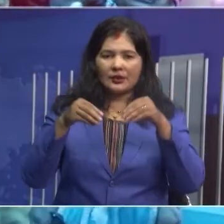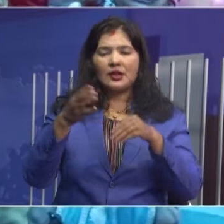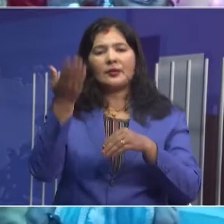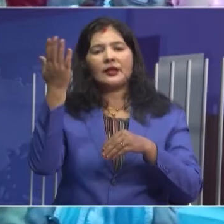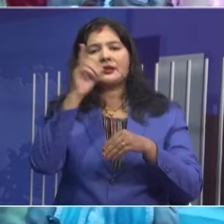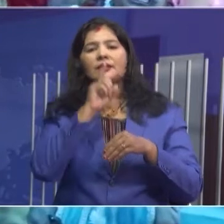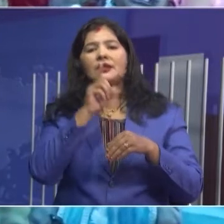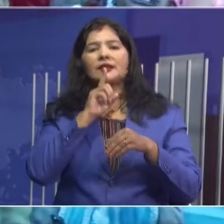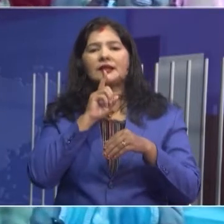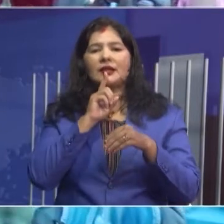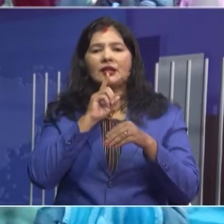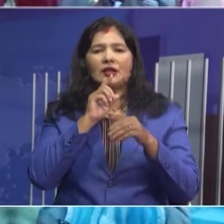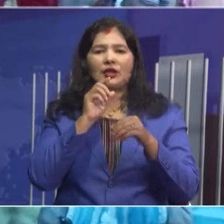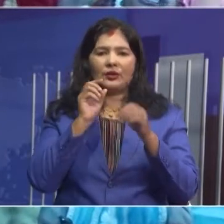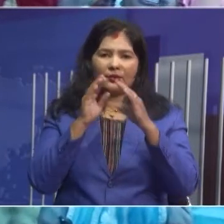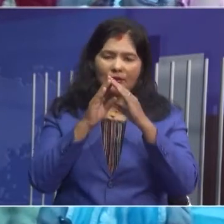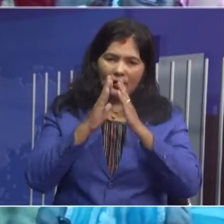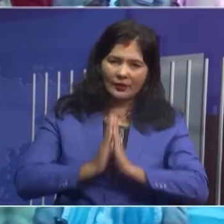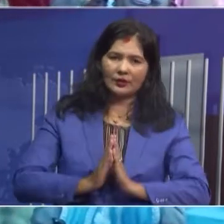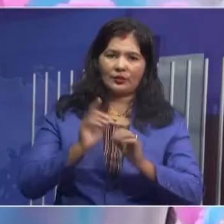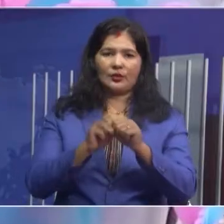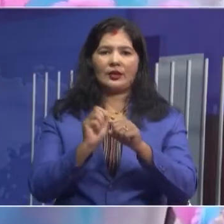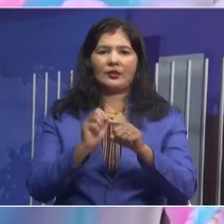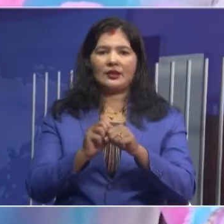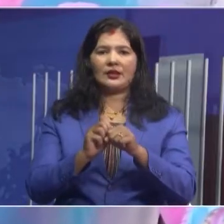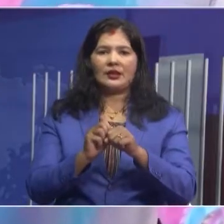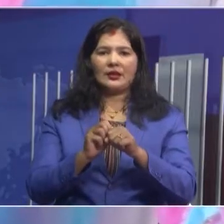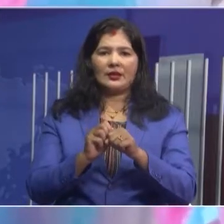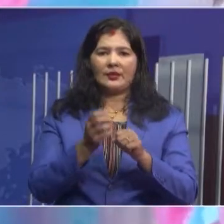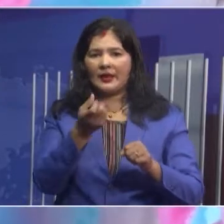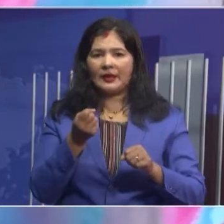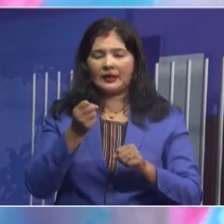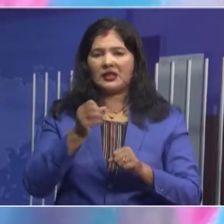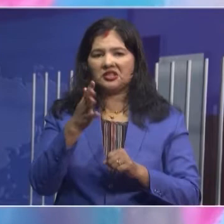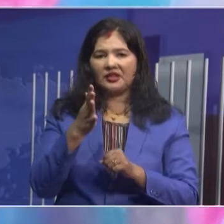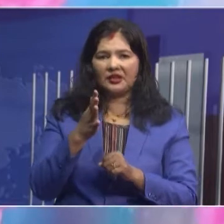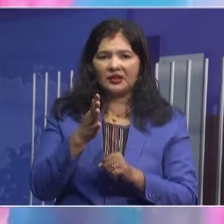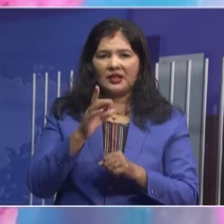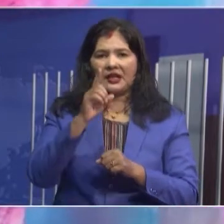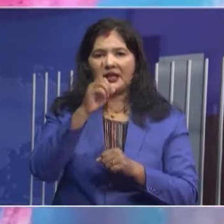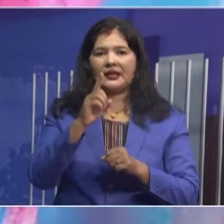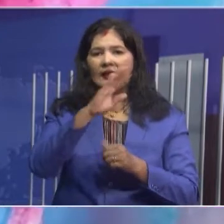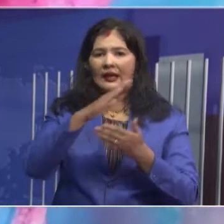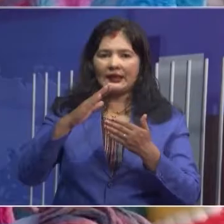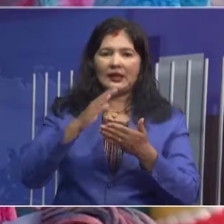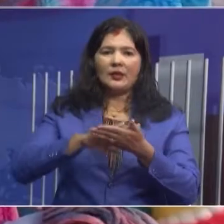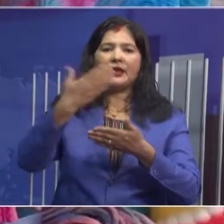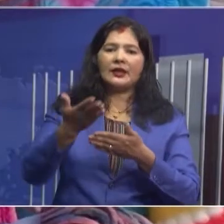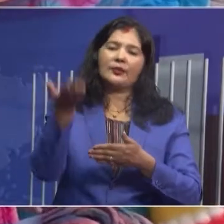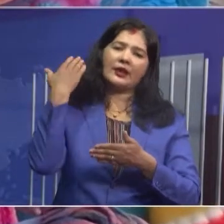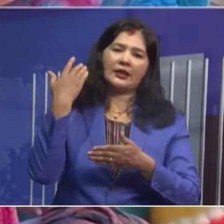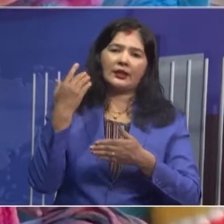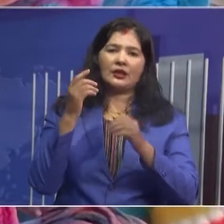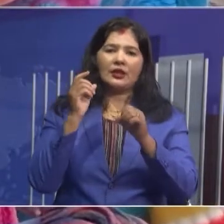आएका मूर्तिकारहरू कोरोना संक्रमणका कारण चाहे जतिको मूर्ति बनाउन पाएका छैनन्। 1.5 महिना पहिलेदेखि मूर्ति बनाउन